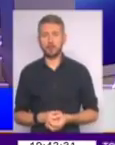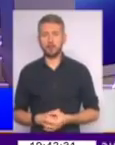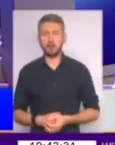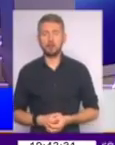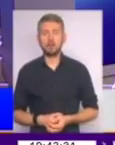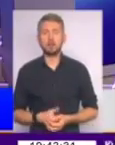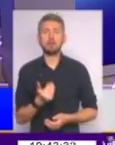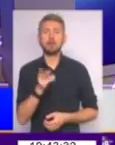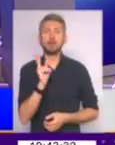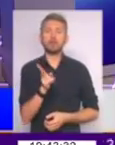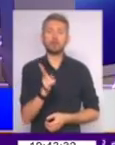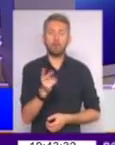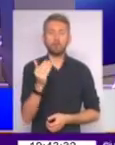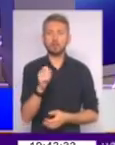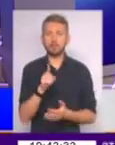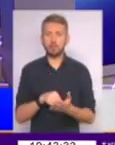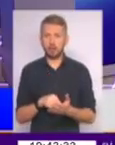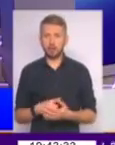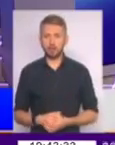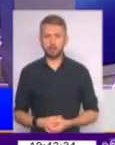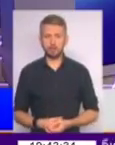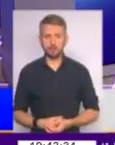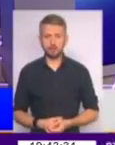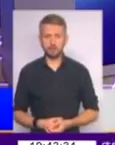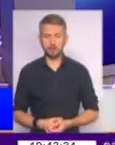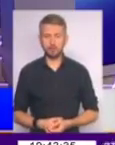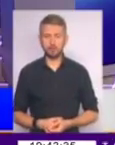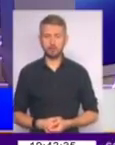назвіться, будь ласка, і ваше запитання. Ми вас слухаємо.